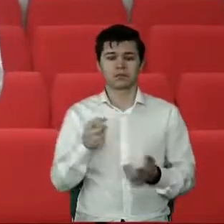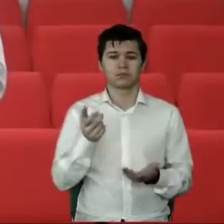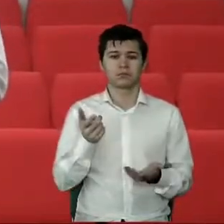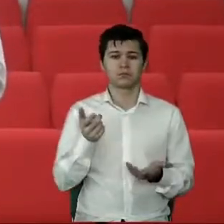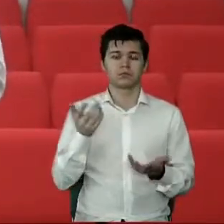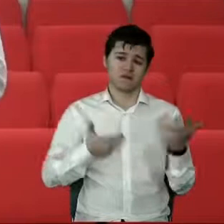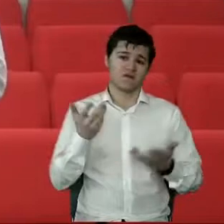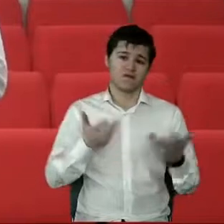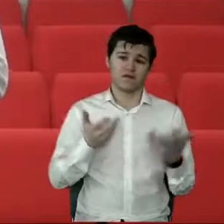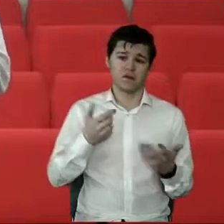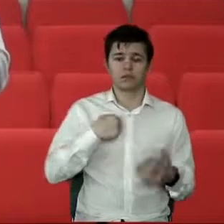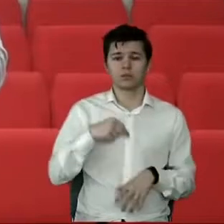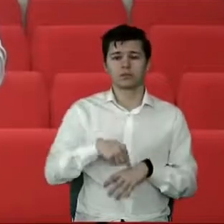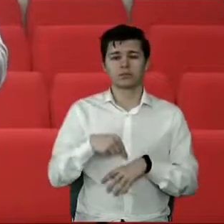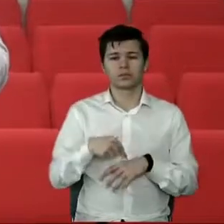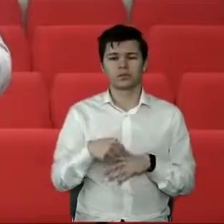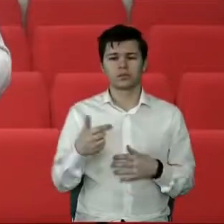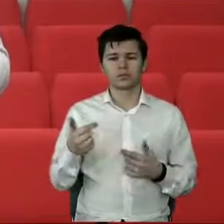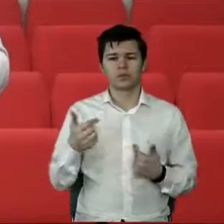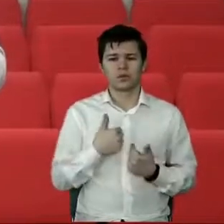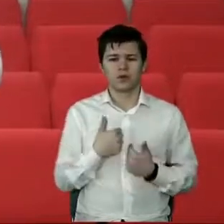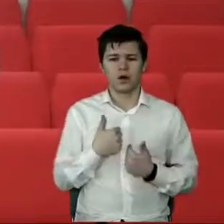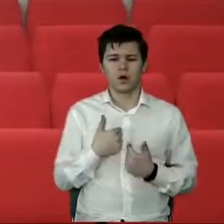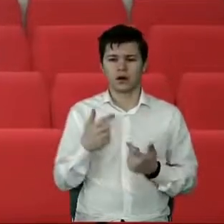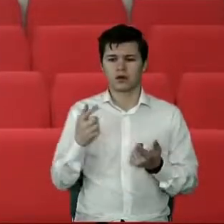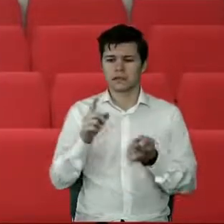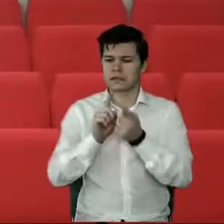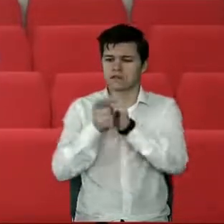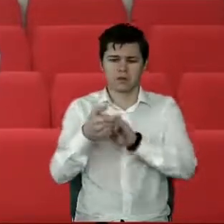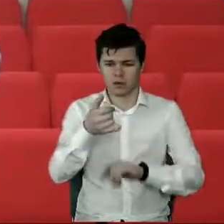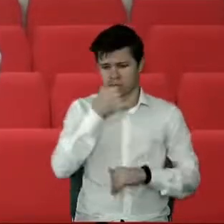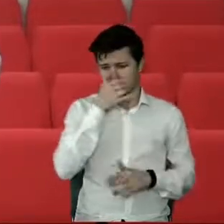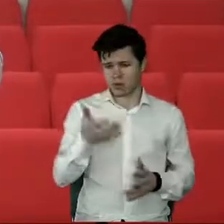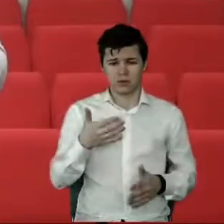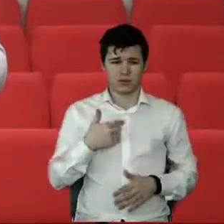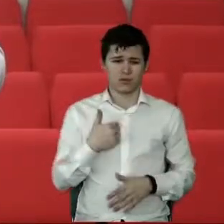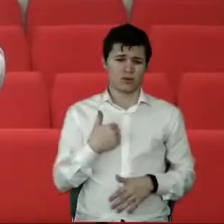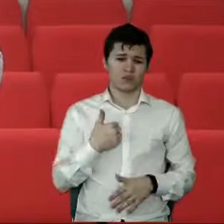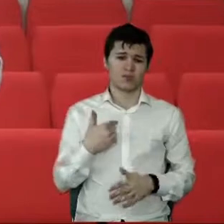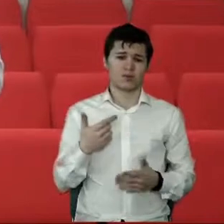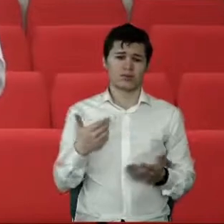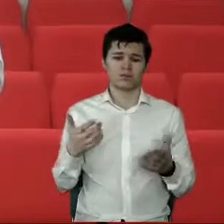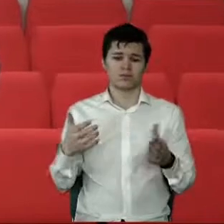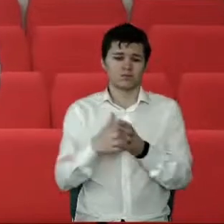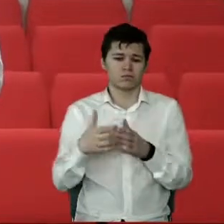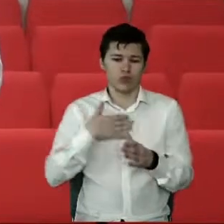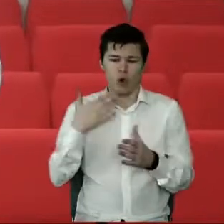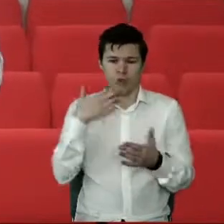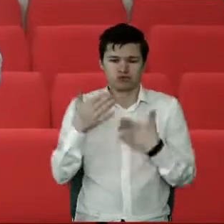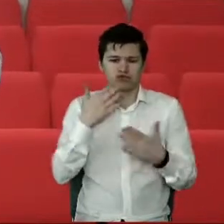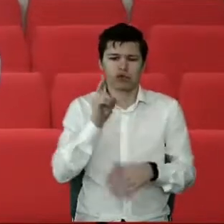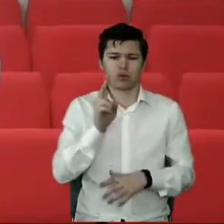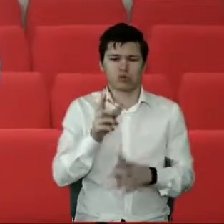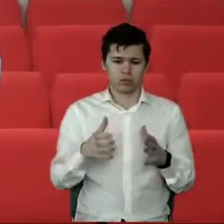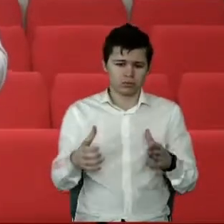меня окружает. Я не какой-то влиятельный человек. Круг моего общения составляет 10-20 человек, может быть, постоянно. Если